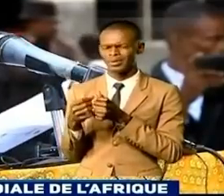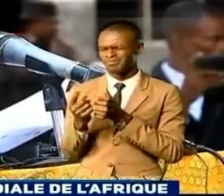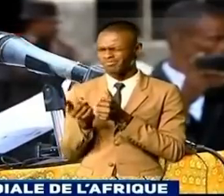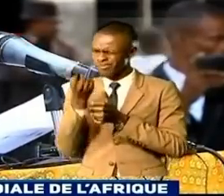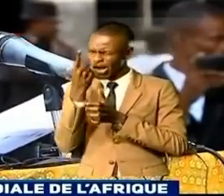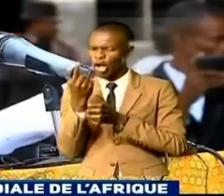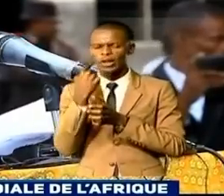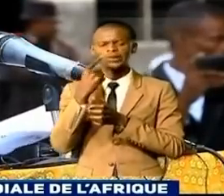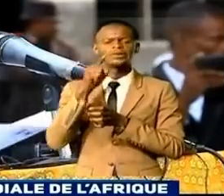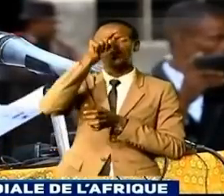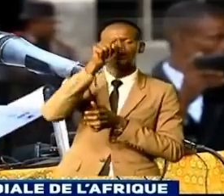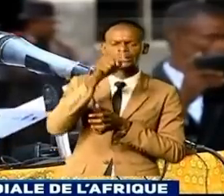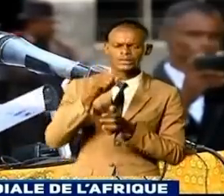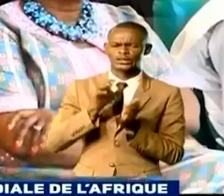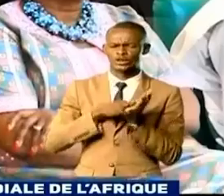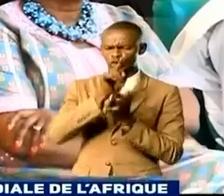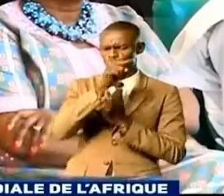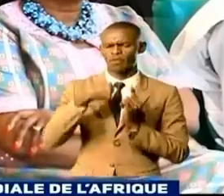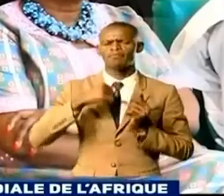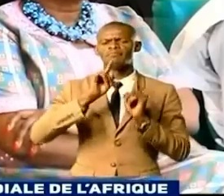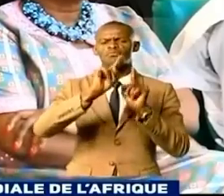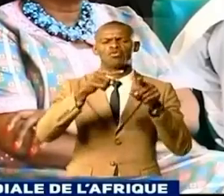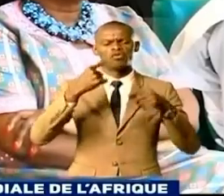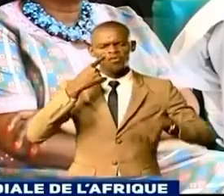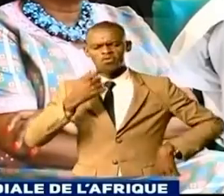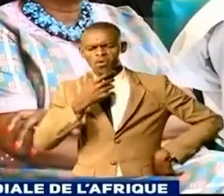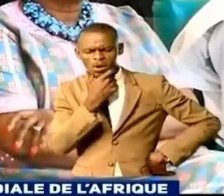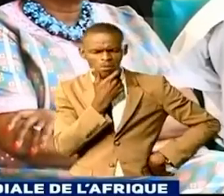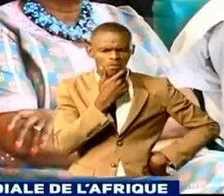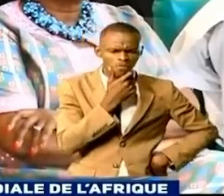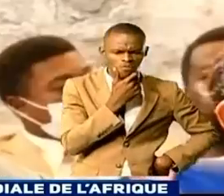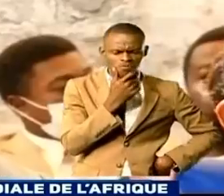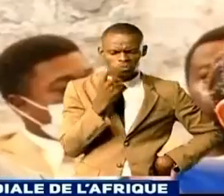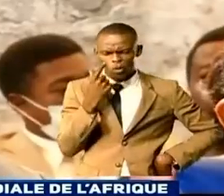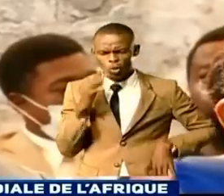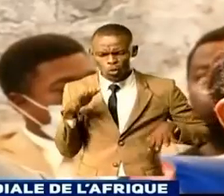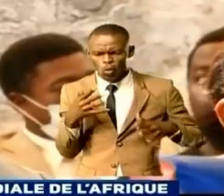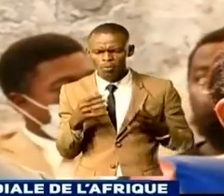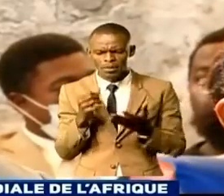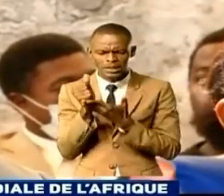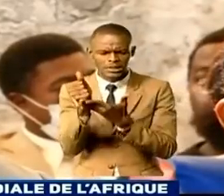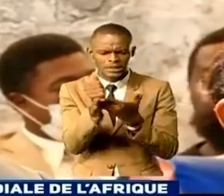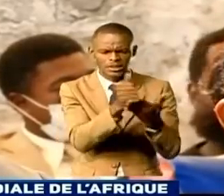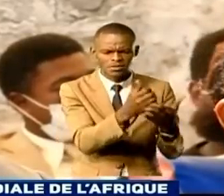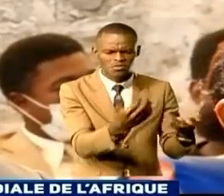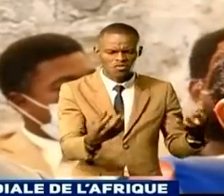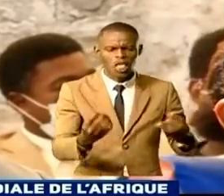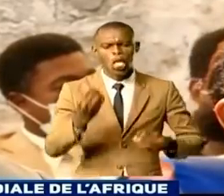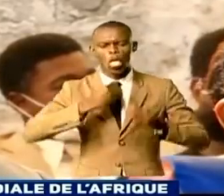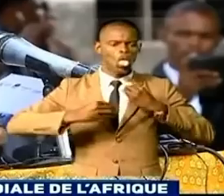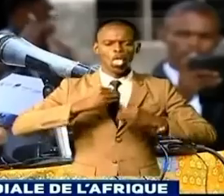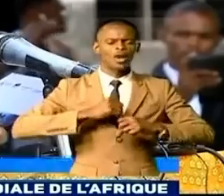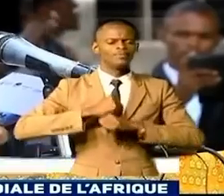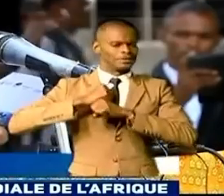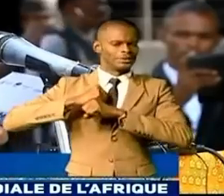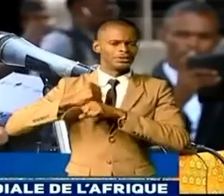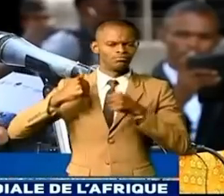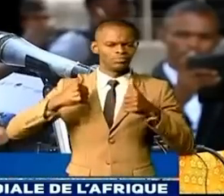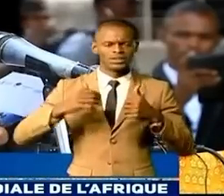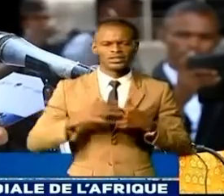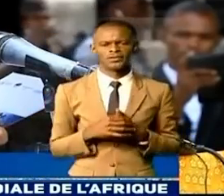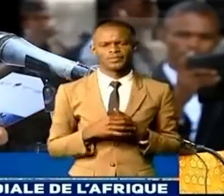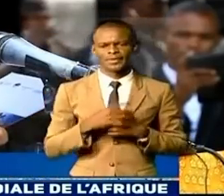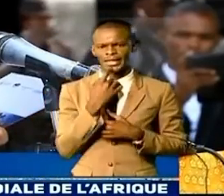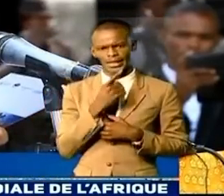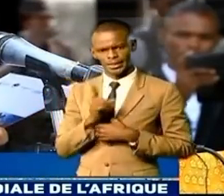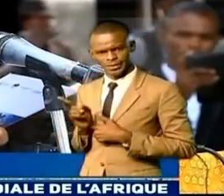opte pour le pragmatisme pour assurer un minimum résilience en matière de nutrition et de sécurité alimentaire. Notre action de